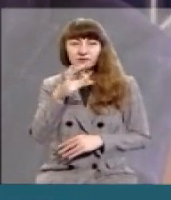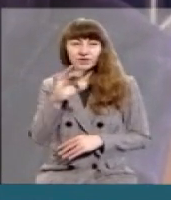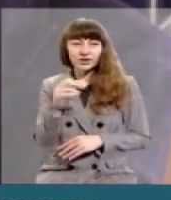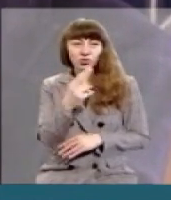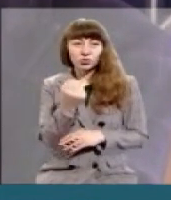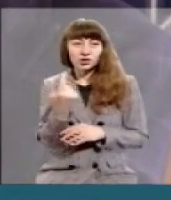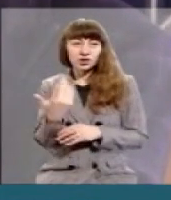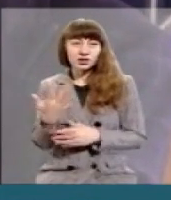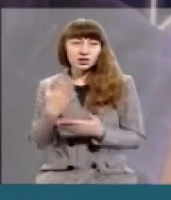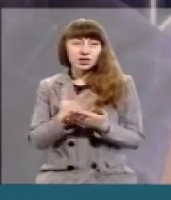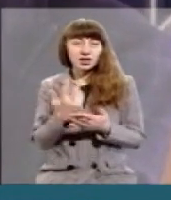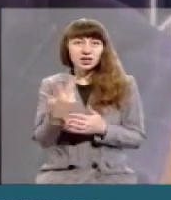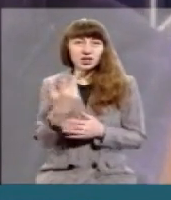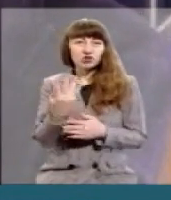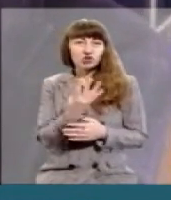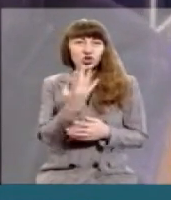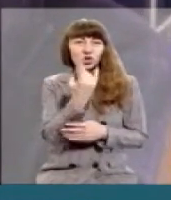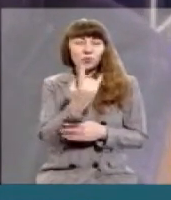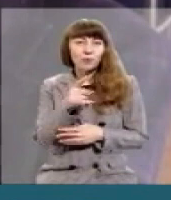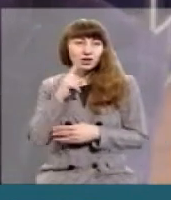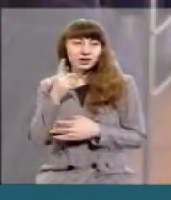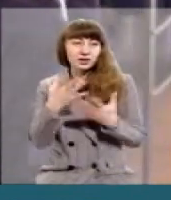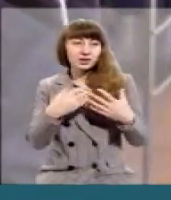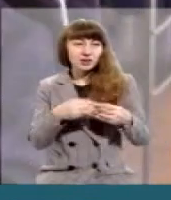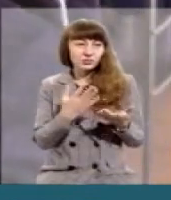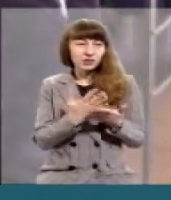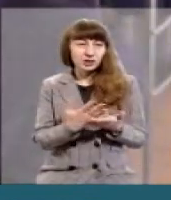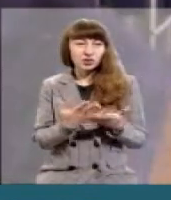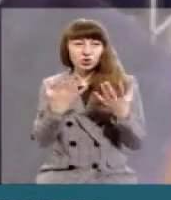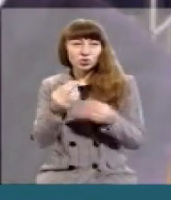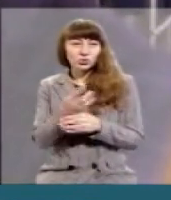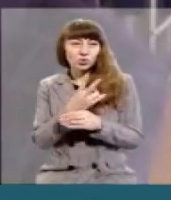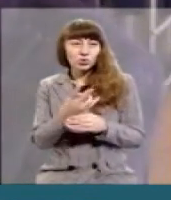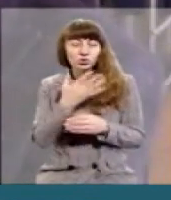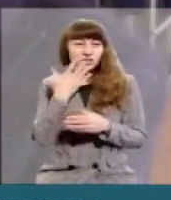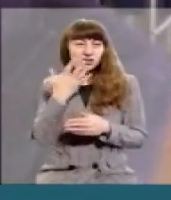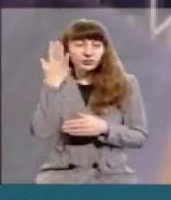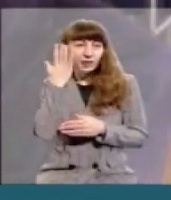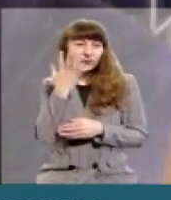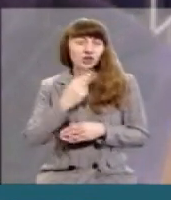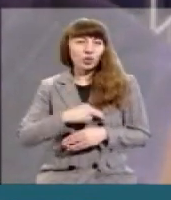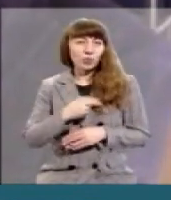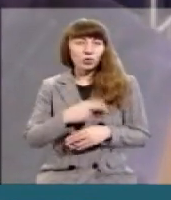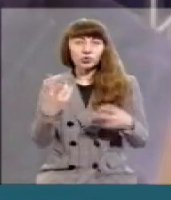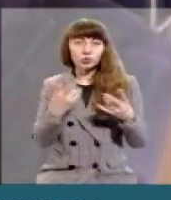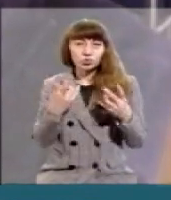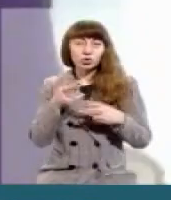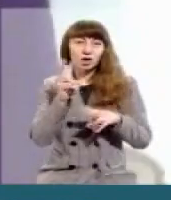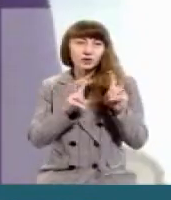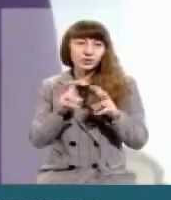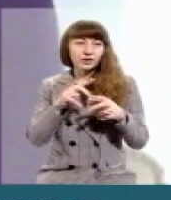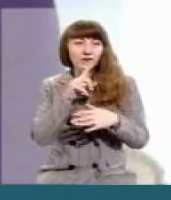у некоторых есть по 3-4 ребенка. Молодые семьи есть, днем, ночью не спят, работают. Нужно, чтобы вы рассмотрели проблему